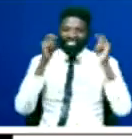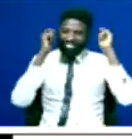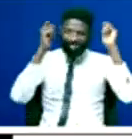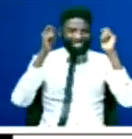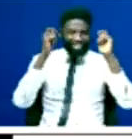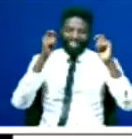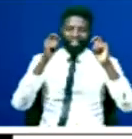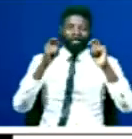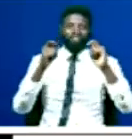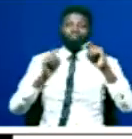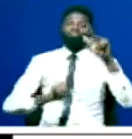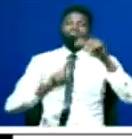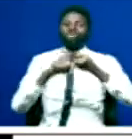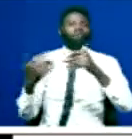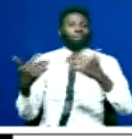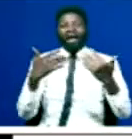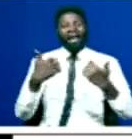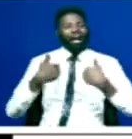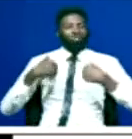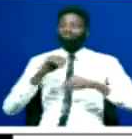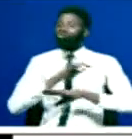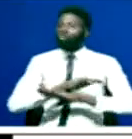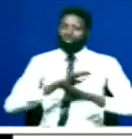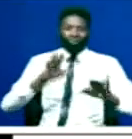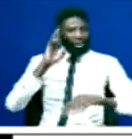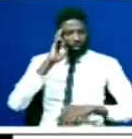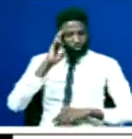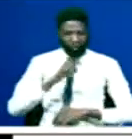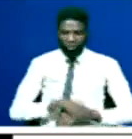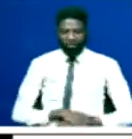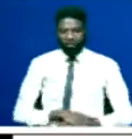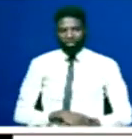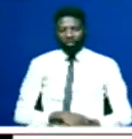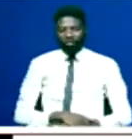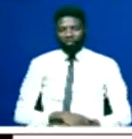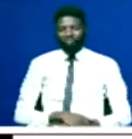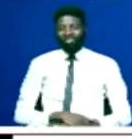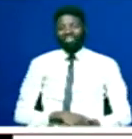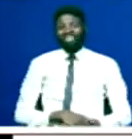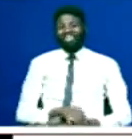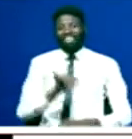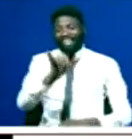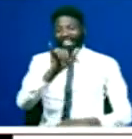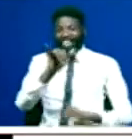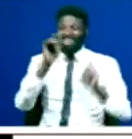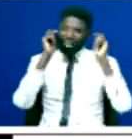kulete vita. Hana sababu yeyote. Hii maandamano na fujo na